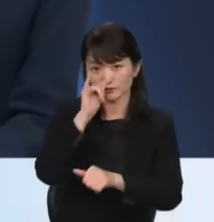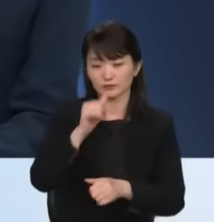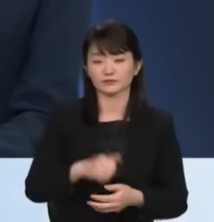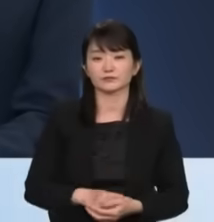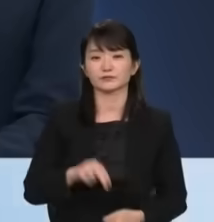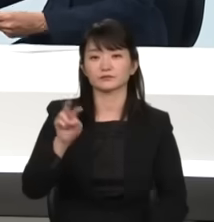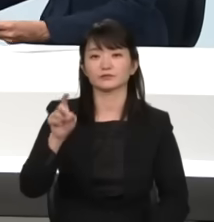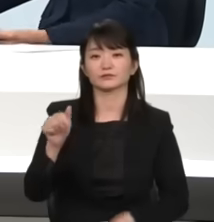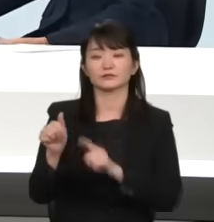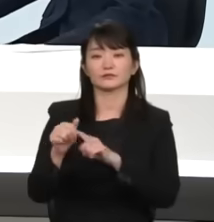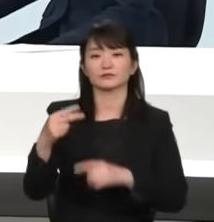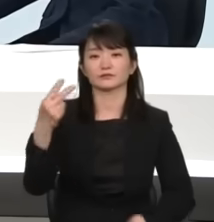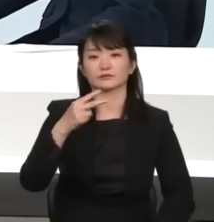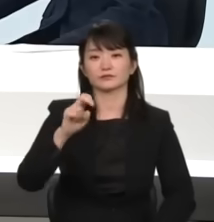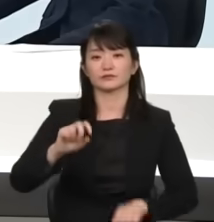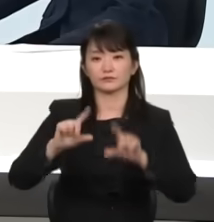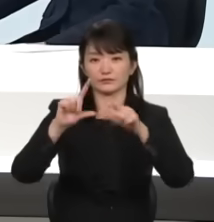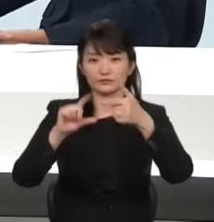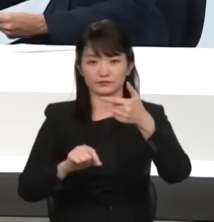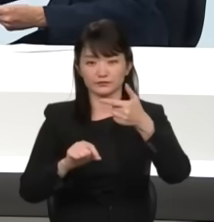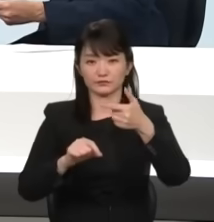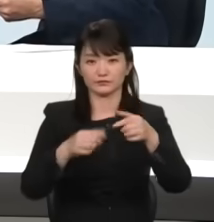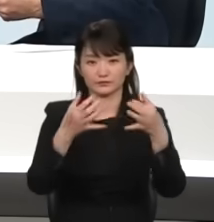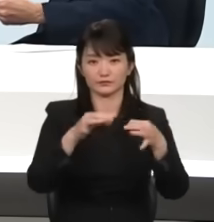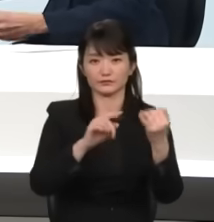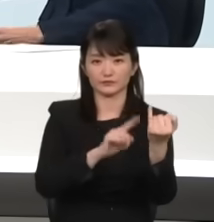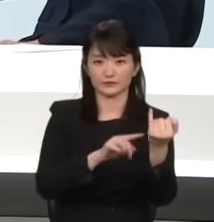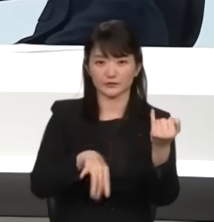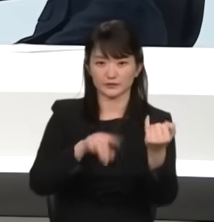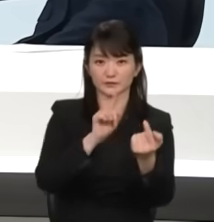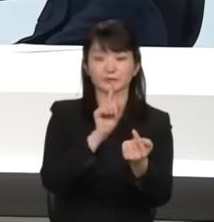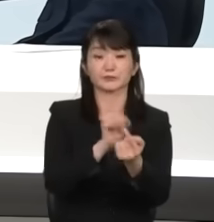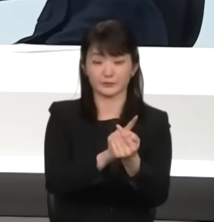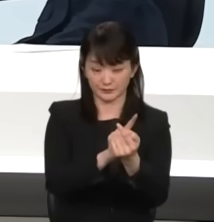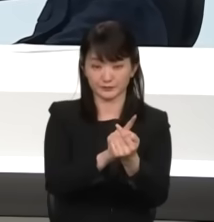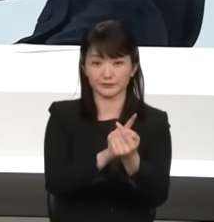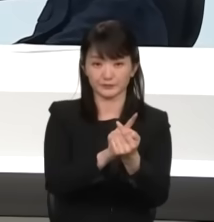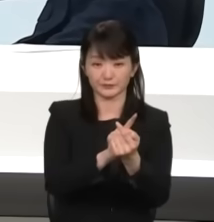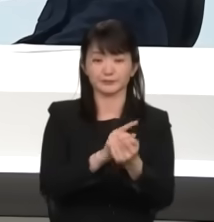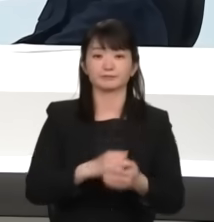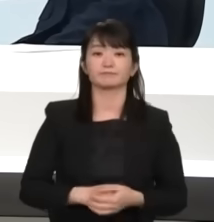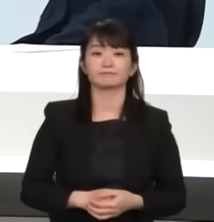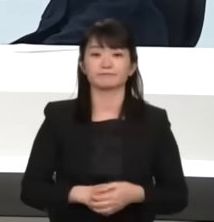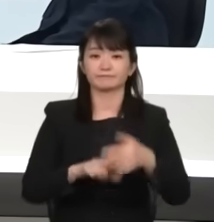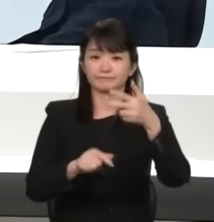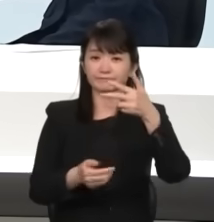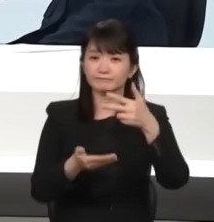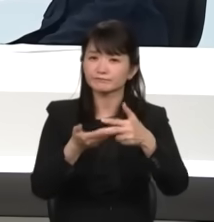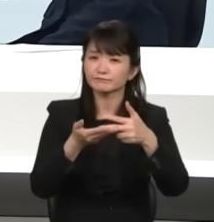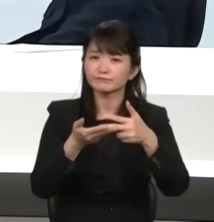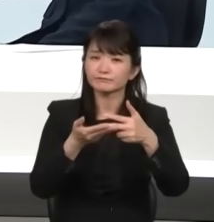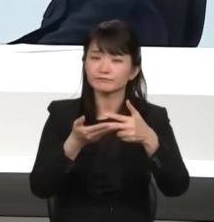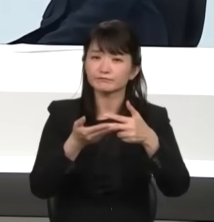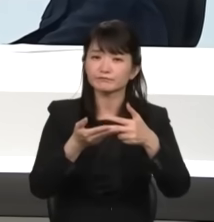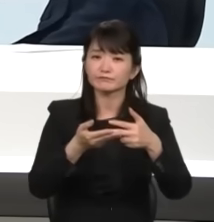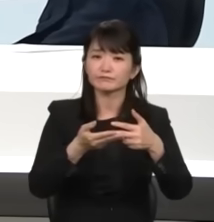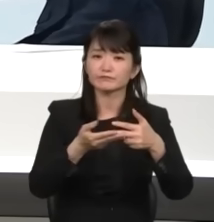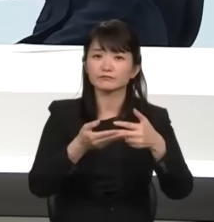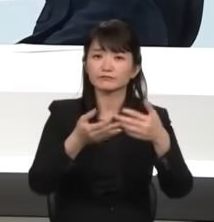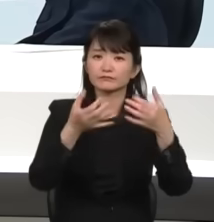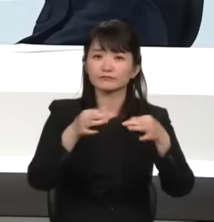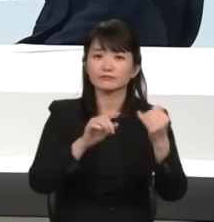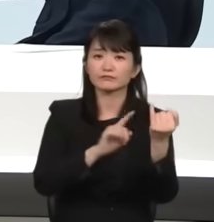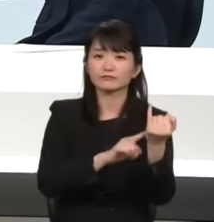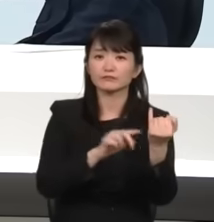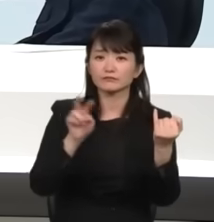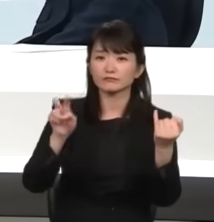명 씨는 2021년 6월에 이 김 여사를 처음 만났다고 얘기했습니다. 7월 초쯤이 되면은요, 김